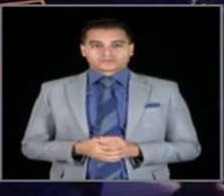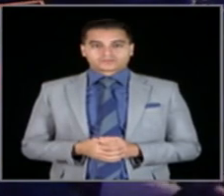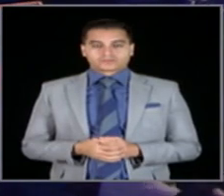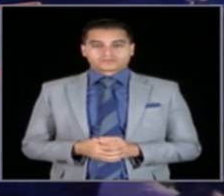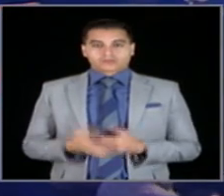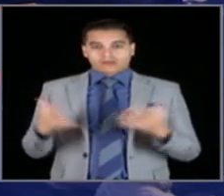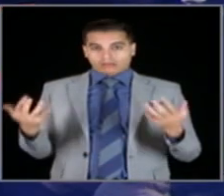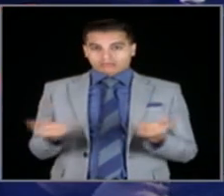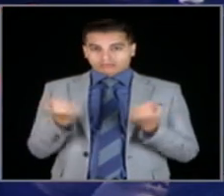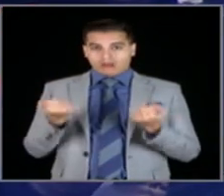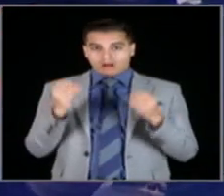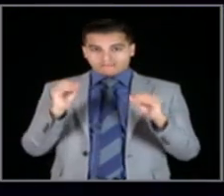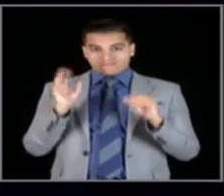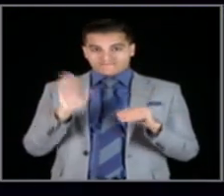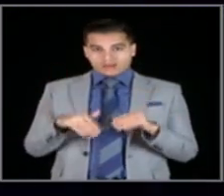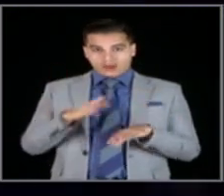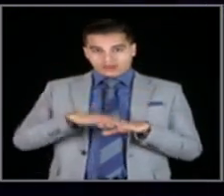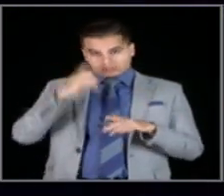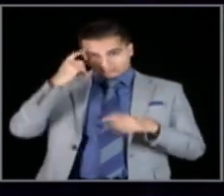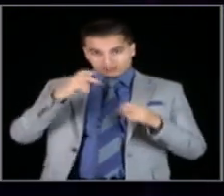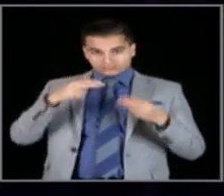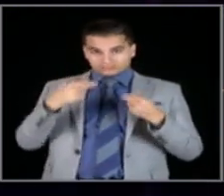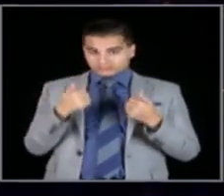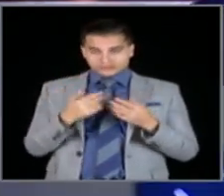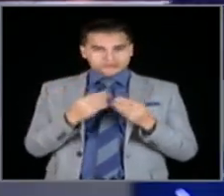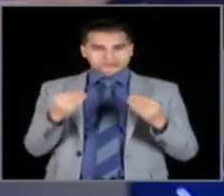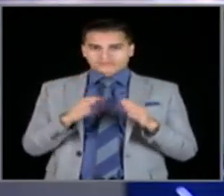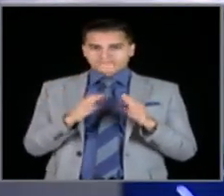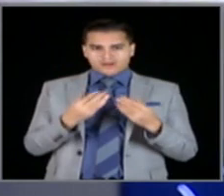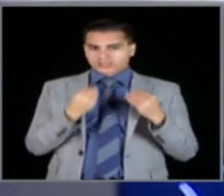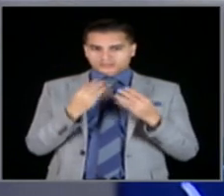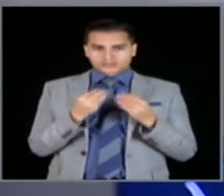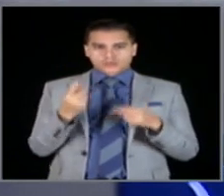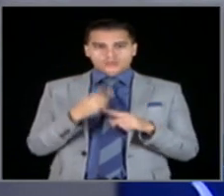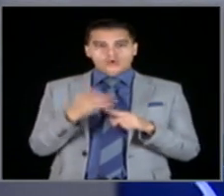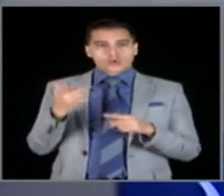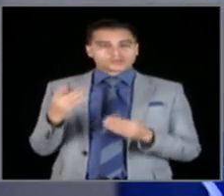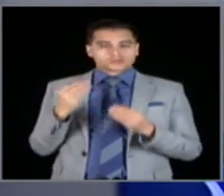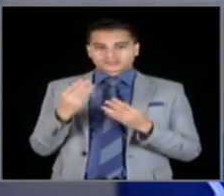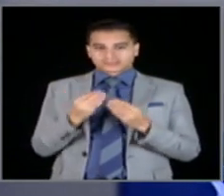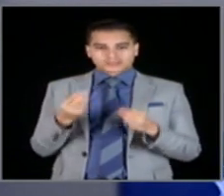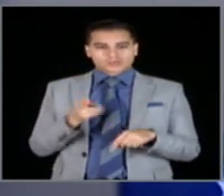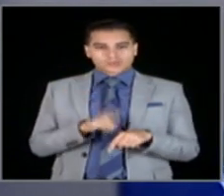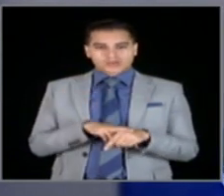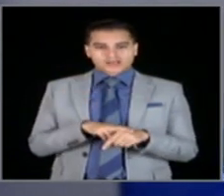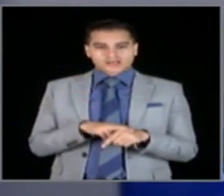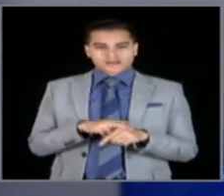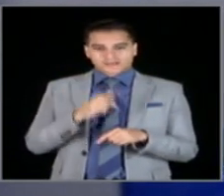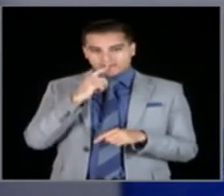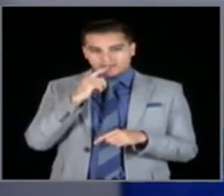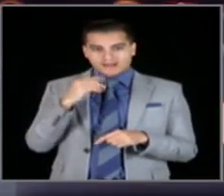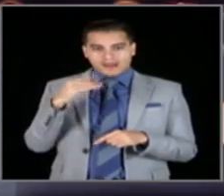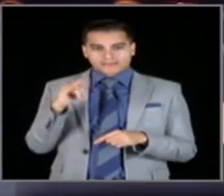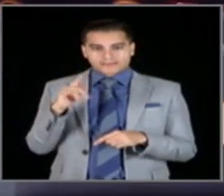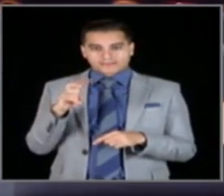حد دربك على تحت الضغط؟ كتير. كتير. التيم بتاعي كله وأسماء أختي كتير وحبيبة الأسيست بتاعتي.